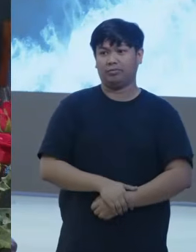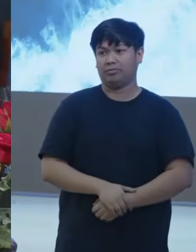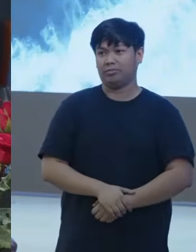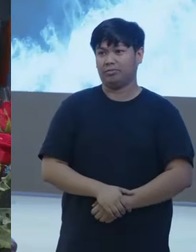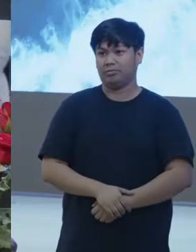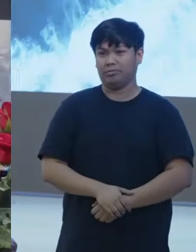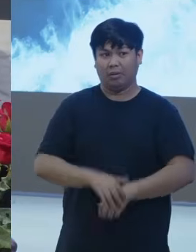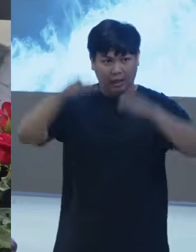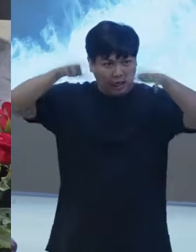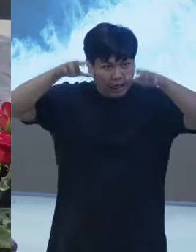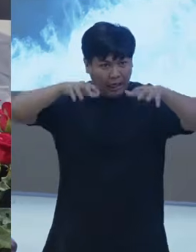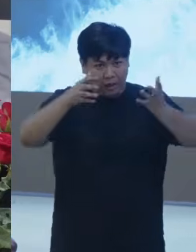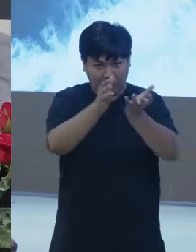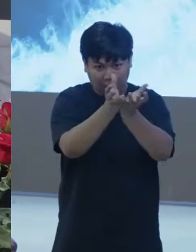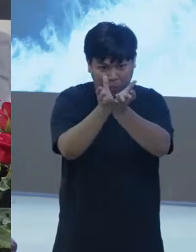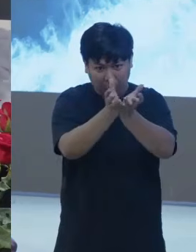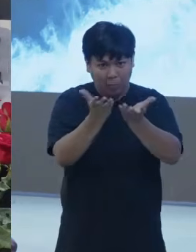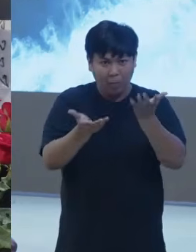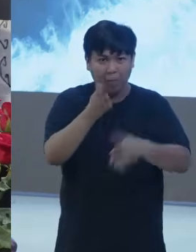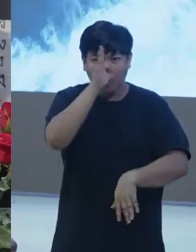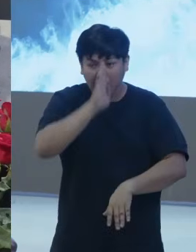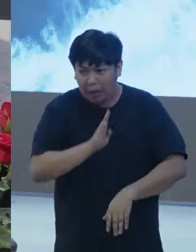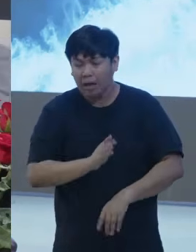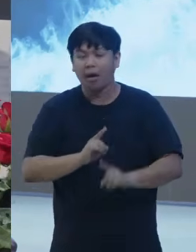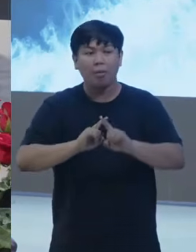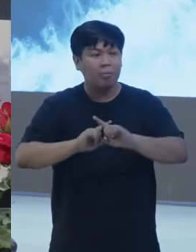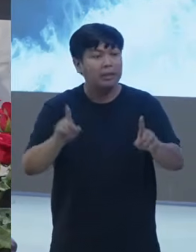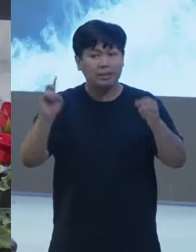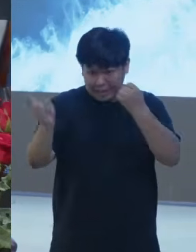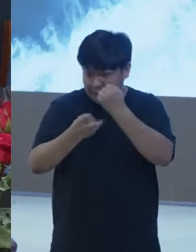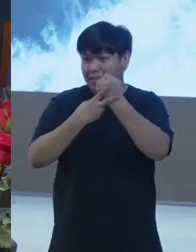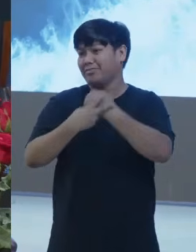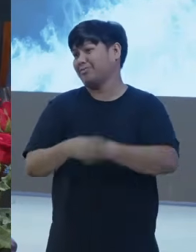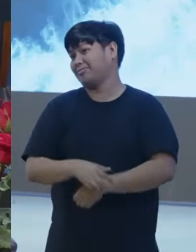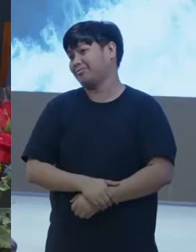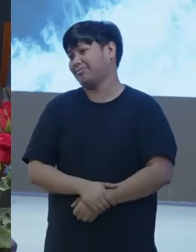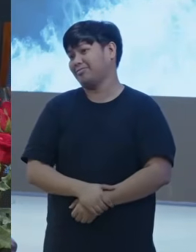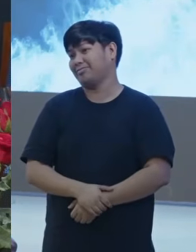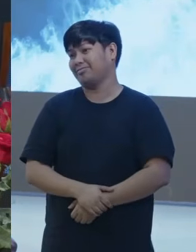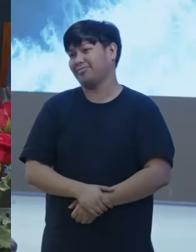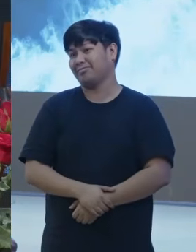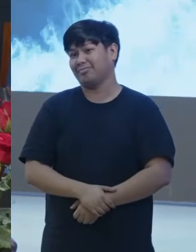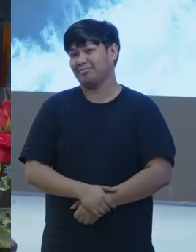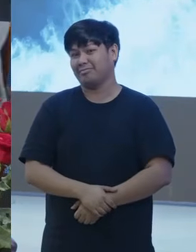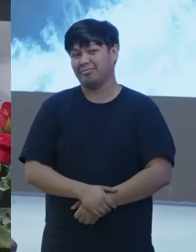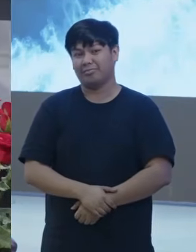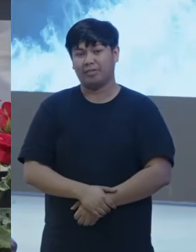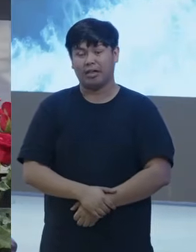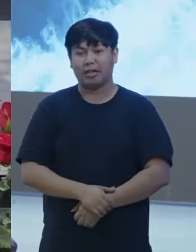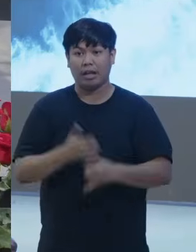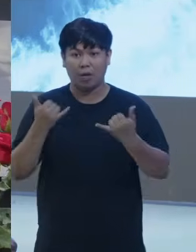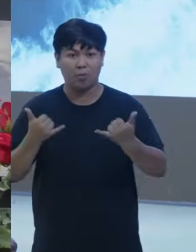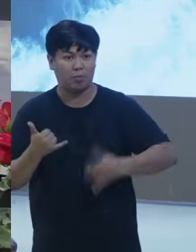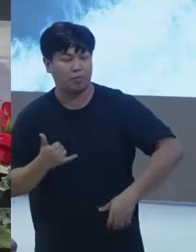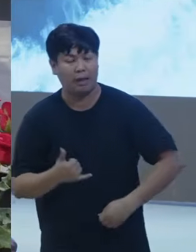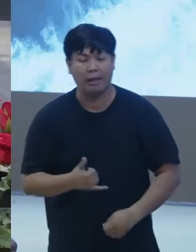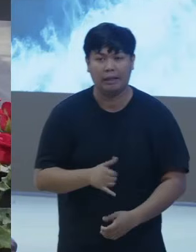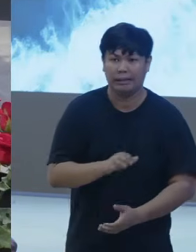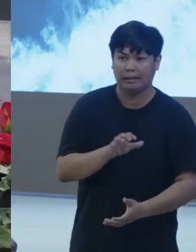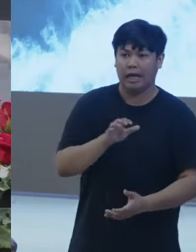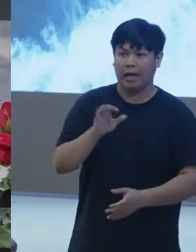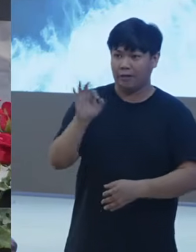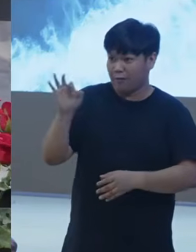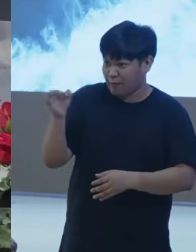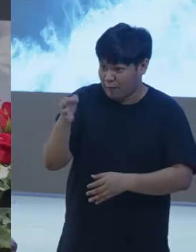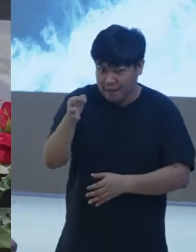Alam nyo, hindi pinadala, hindi siya nilamon ng isang malaking isda bilang parusa.